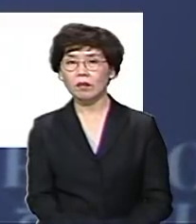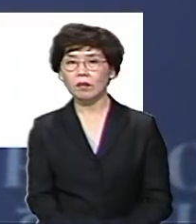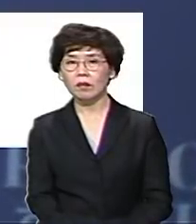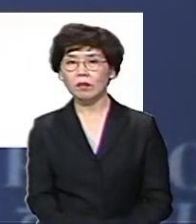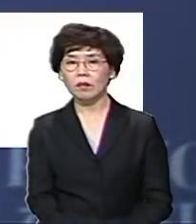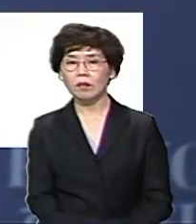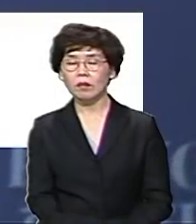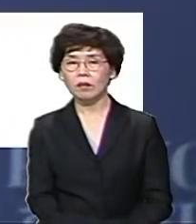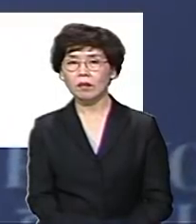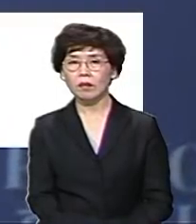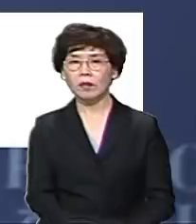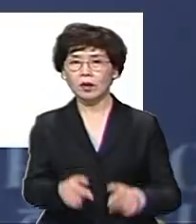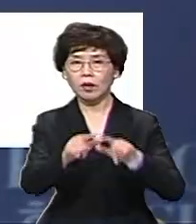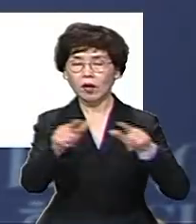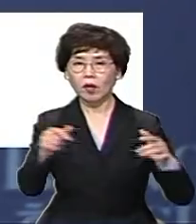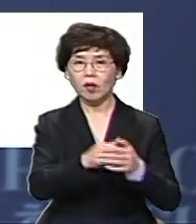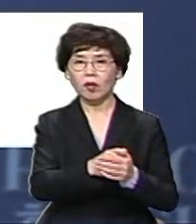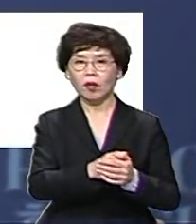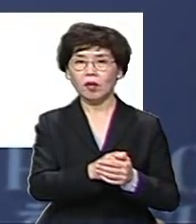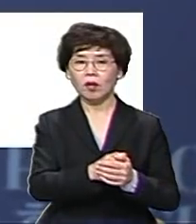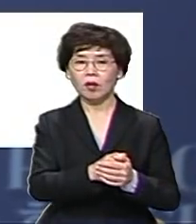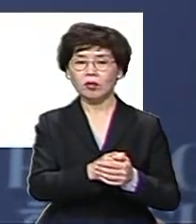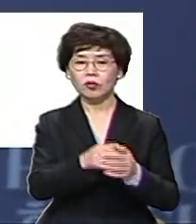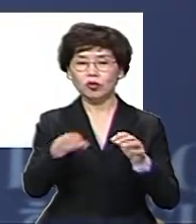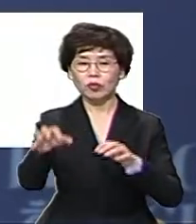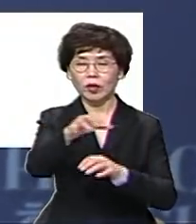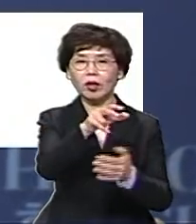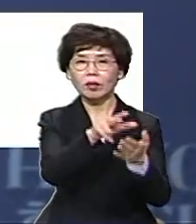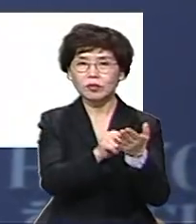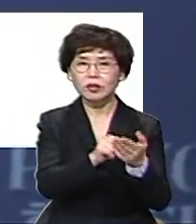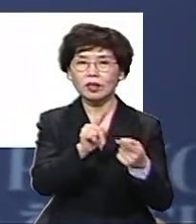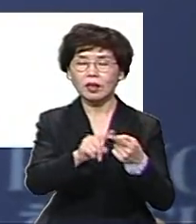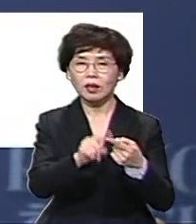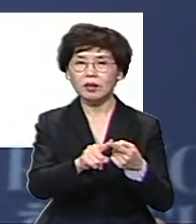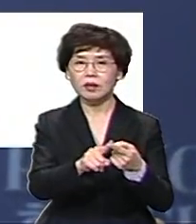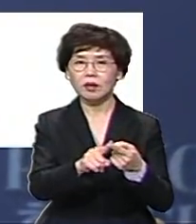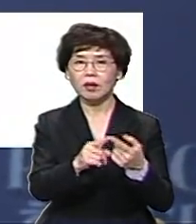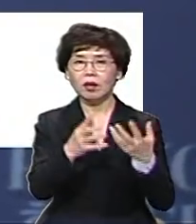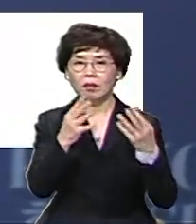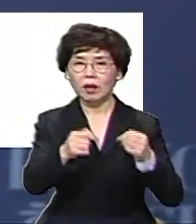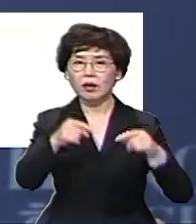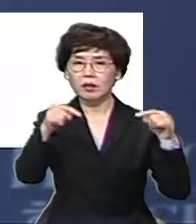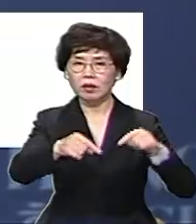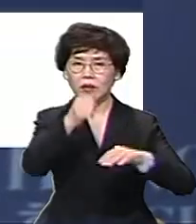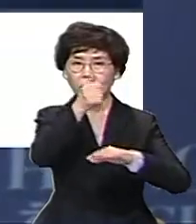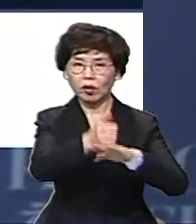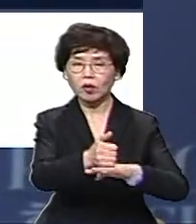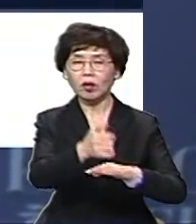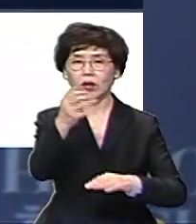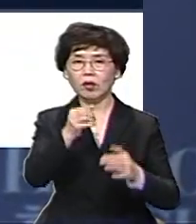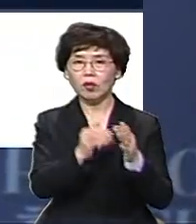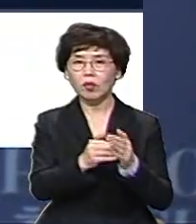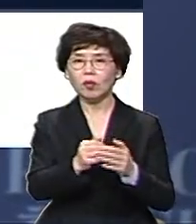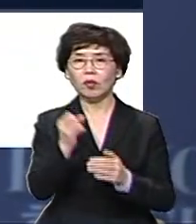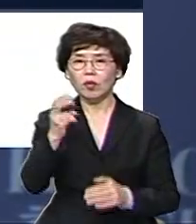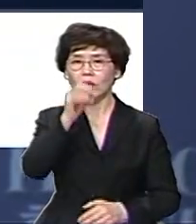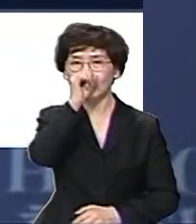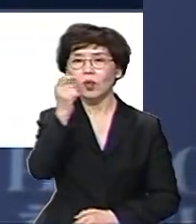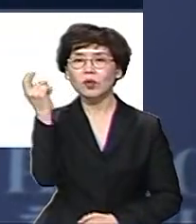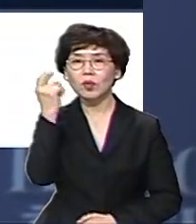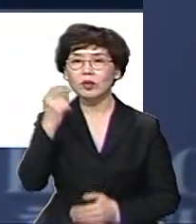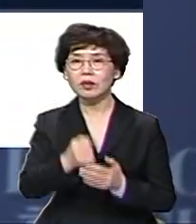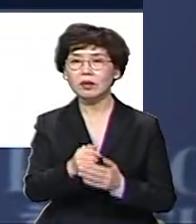문제에서 많은 성과를 거두었습니다. 그 부분에 대해서 저희가 또 주력을 하고 있습니다. 그리고 또한 상대적으로 좋은